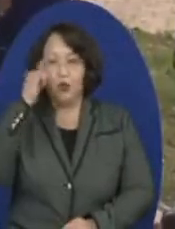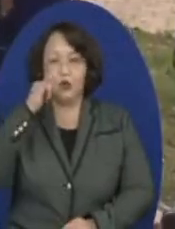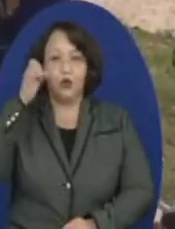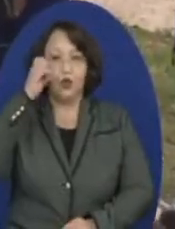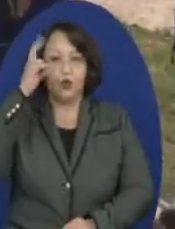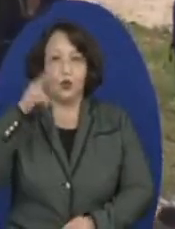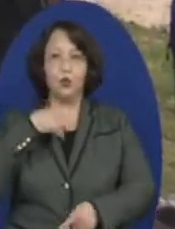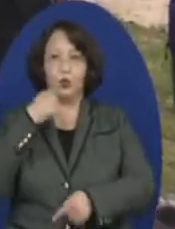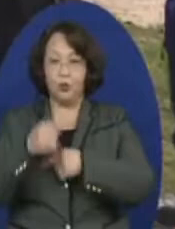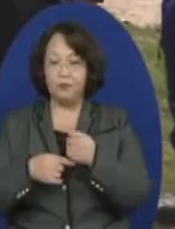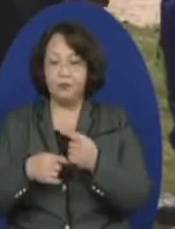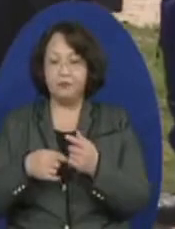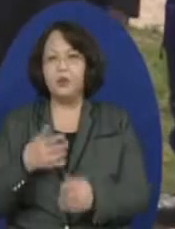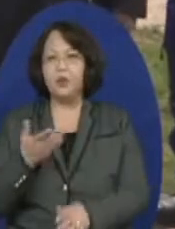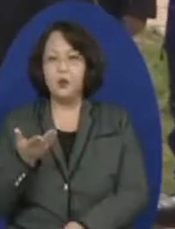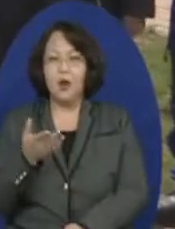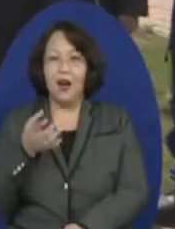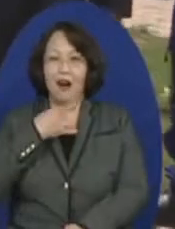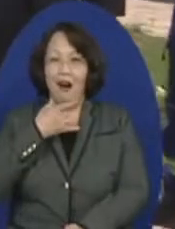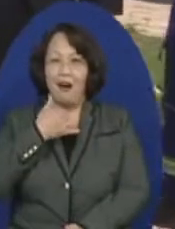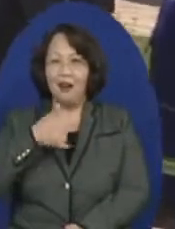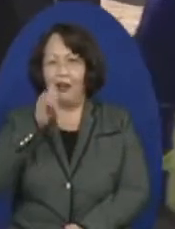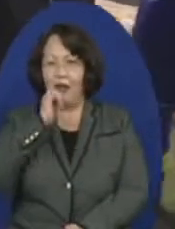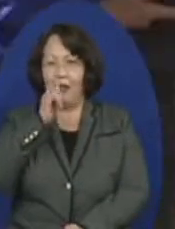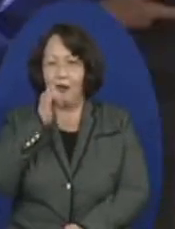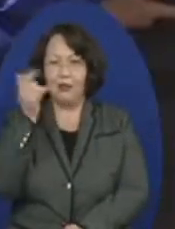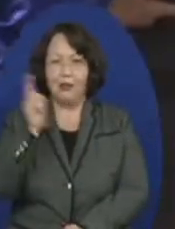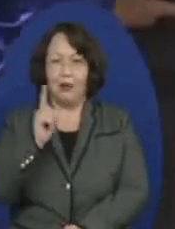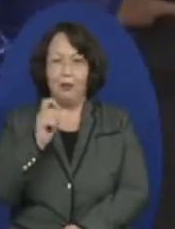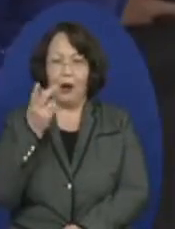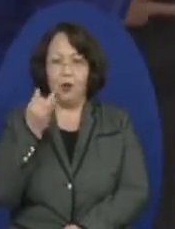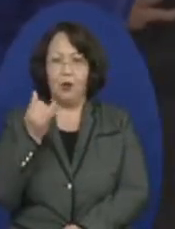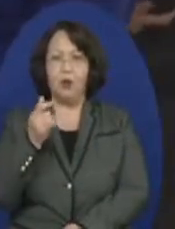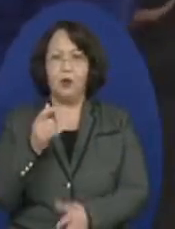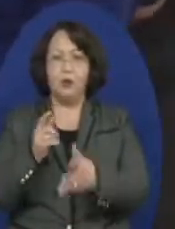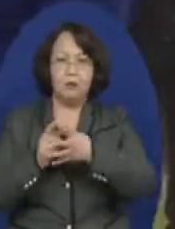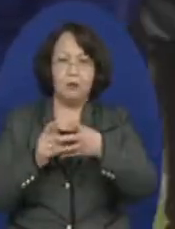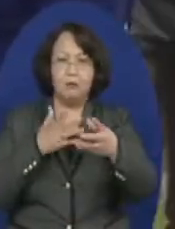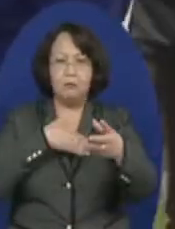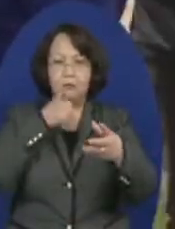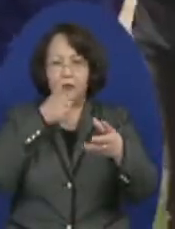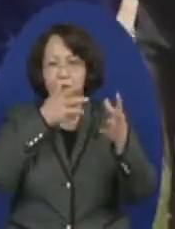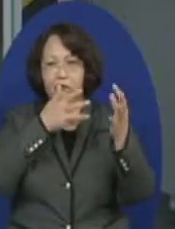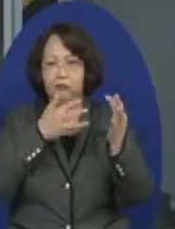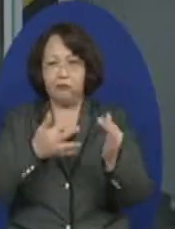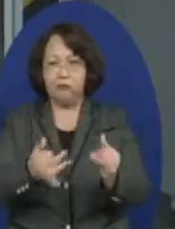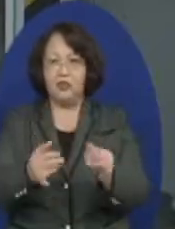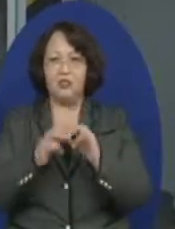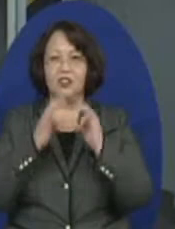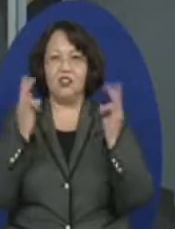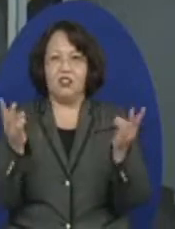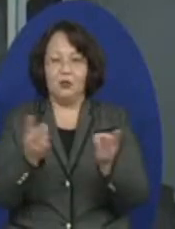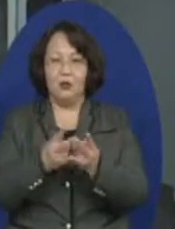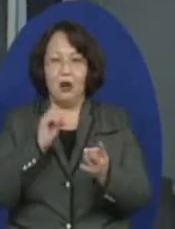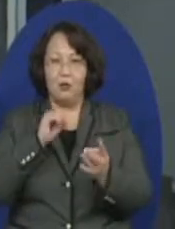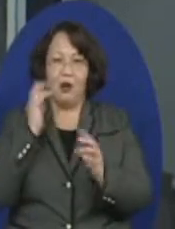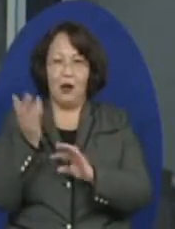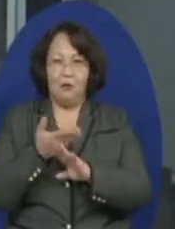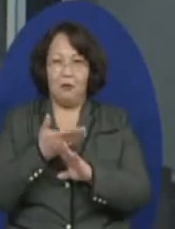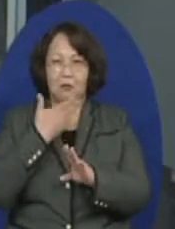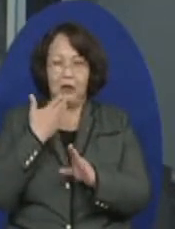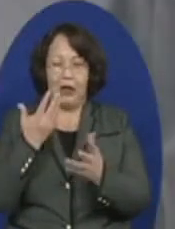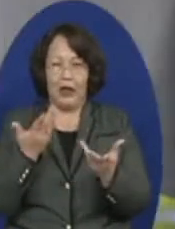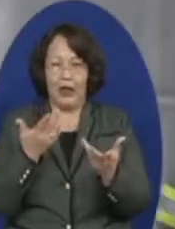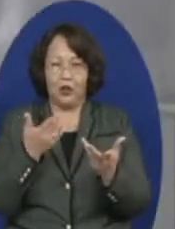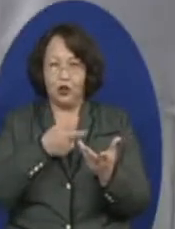Монгол улсын ерөнхийлөгчийн тухайд арга согтууруулах ундааны зохисгүй хэрэгдэнэс үүдэлтэй хүн амын эрүүл мэнд, нийгмийн аюулгүй байдал, эдийн засгийн үзүүлэлт сөргнөлөөллийг